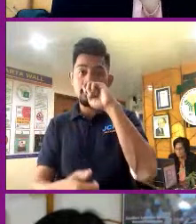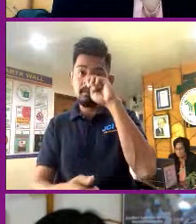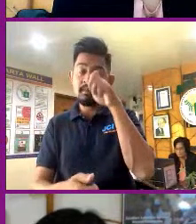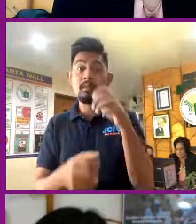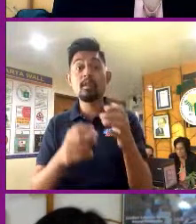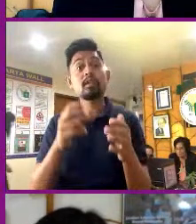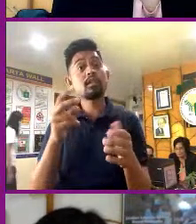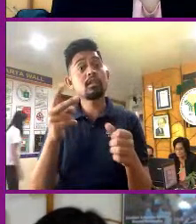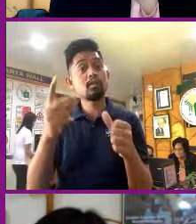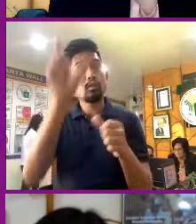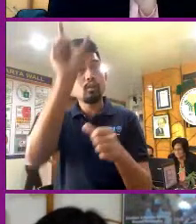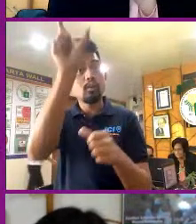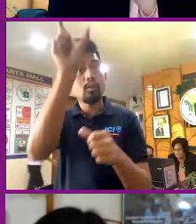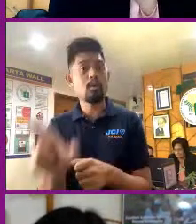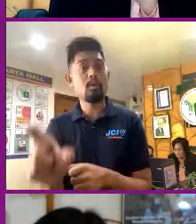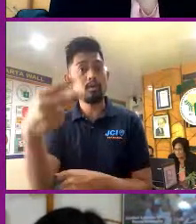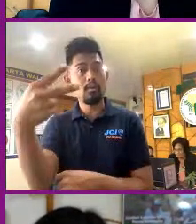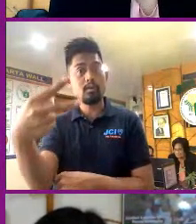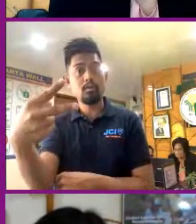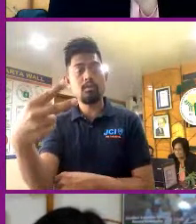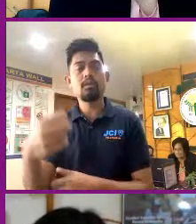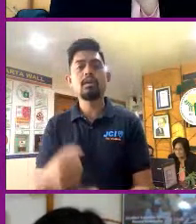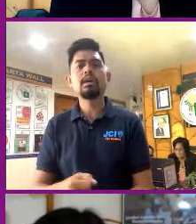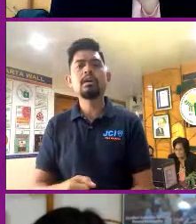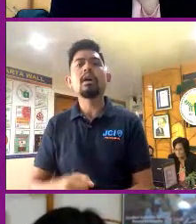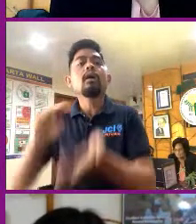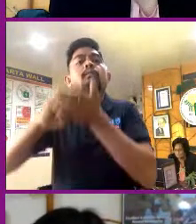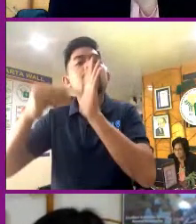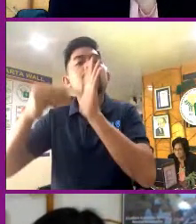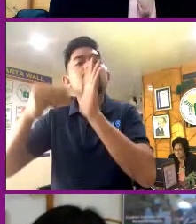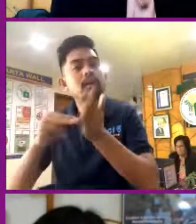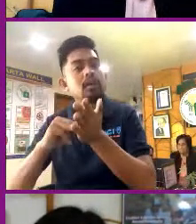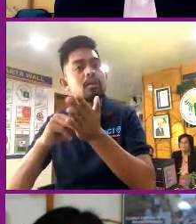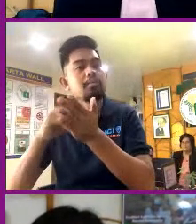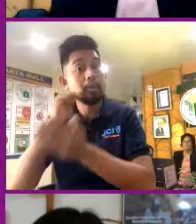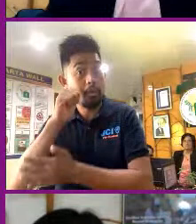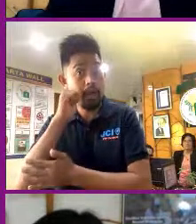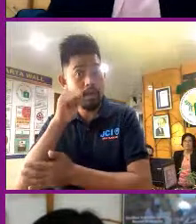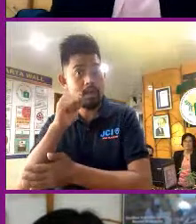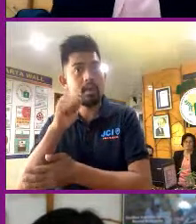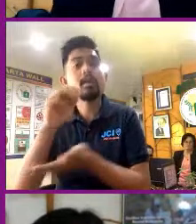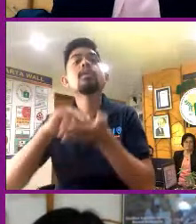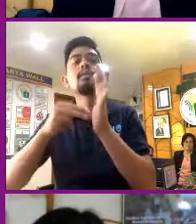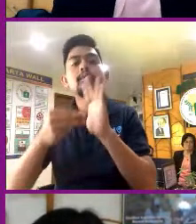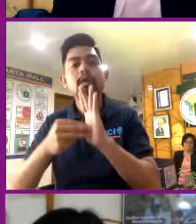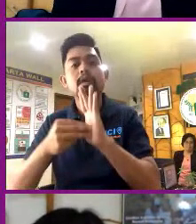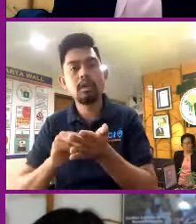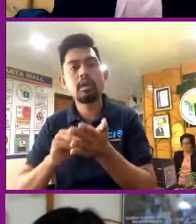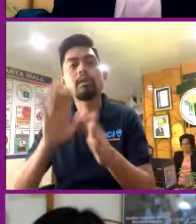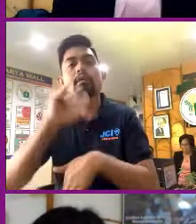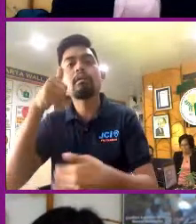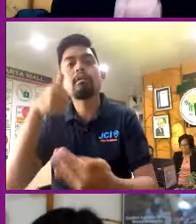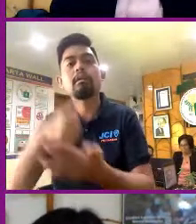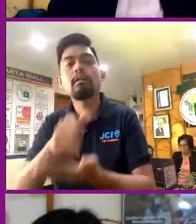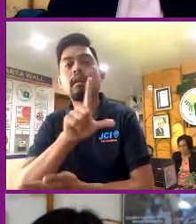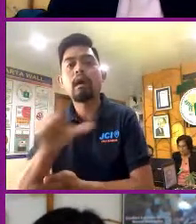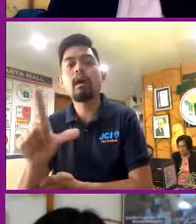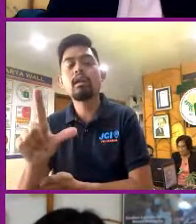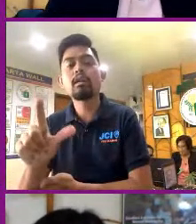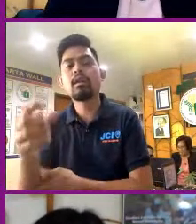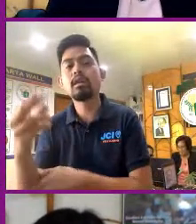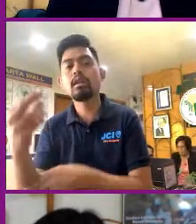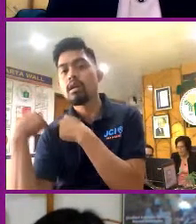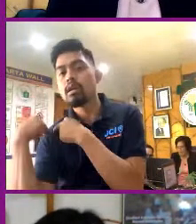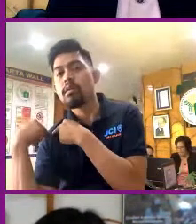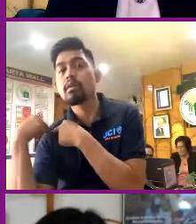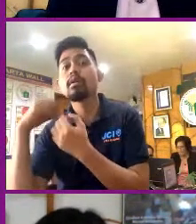babae siya at ang kaugalian ay gawain ng nanay ang mag-aasikaso lahat. Sa number 3,